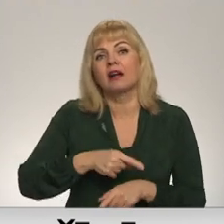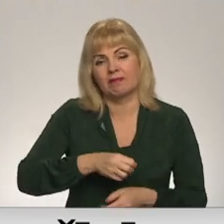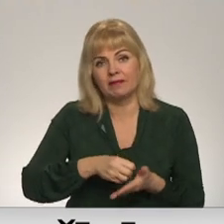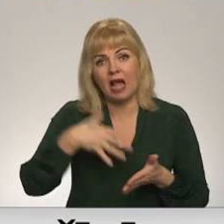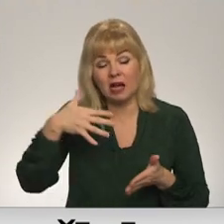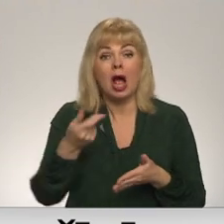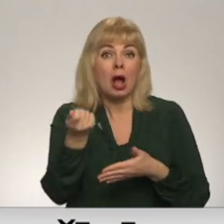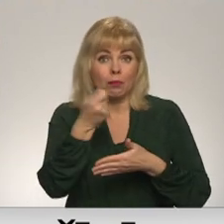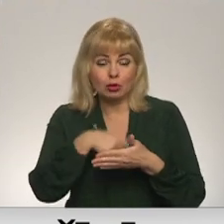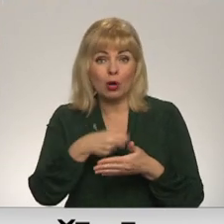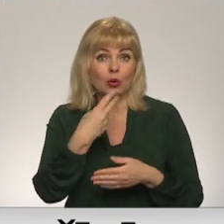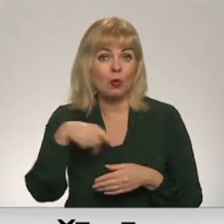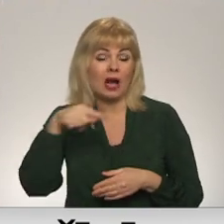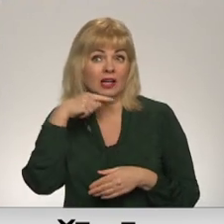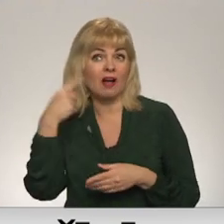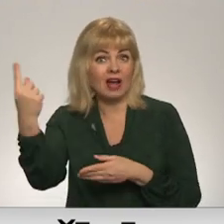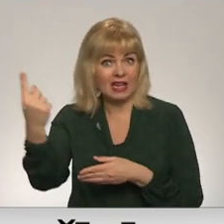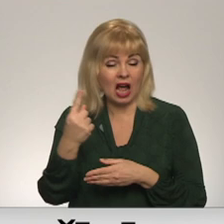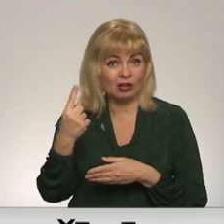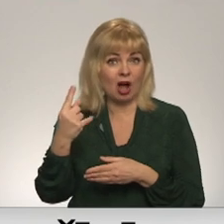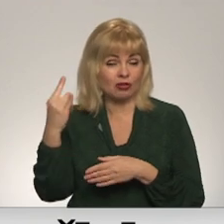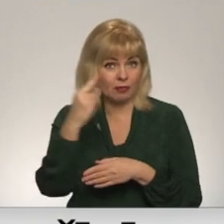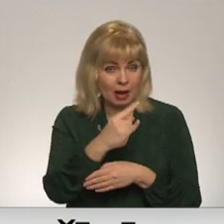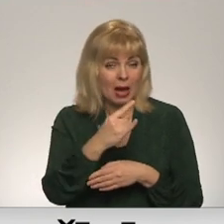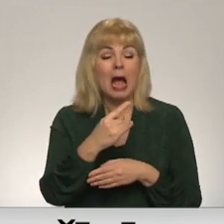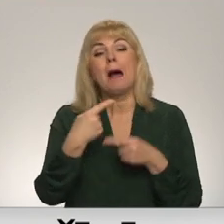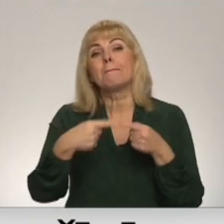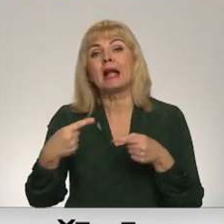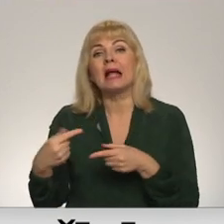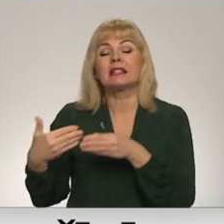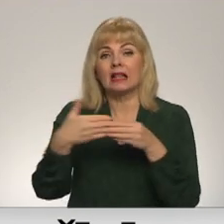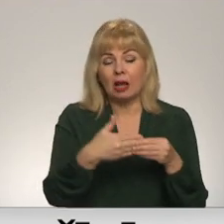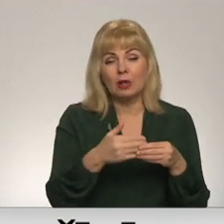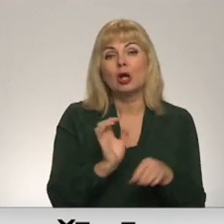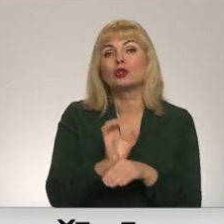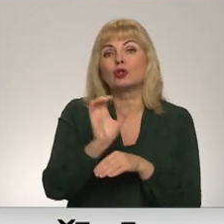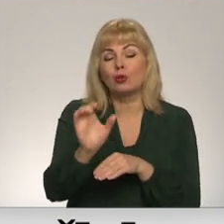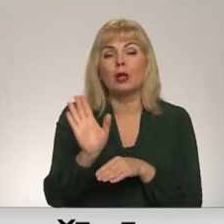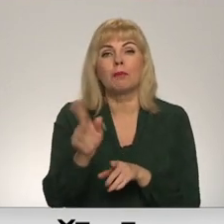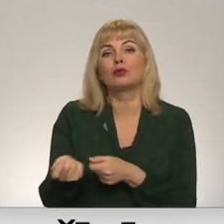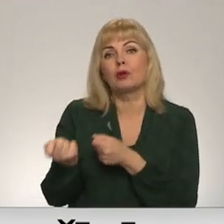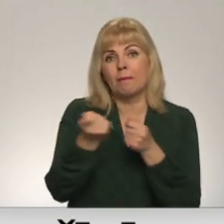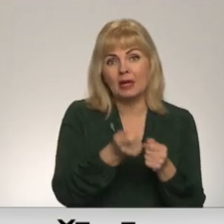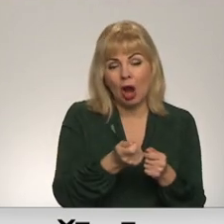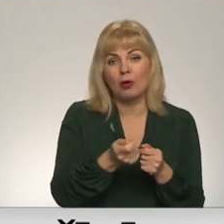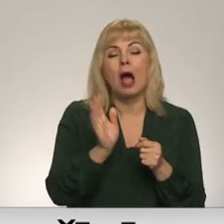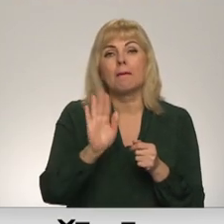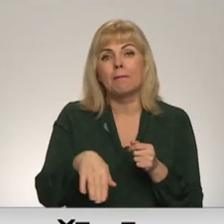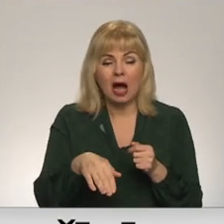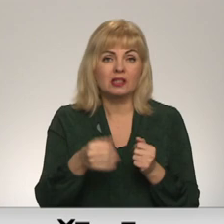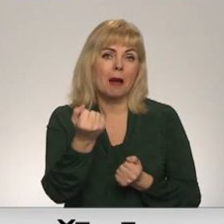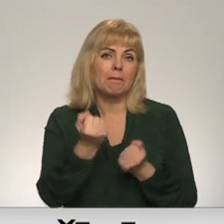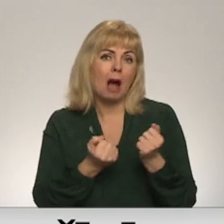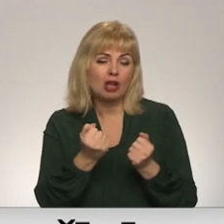būs slēgta arī no Krievijas ienākošajiem pašta un preču lidaparātiem, sūtījumi visticamāk tiks piegādāti pa sauszemi. Tas,